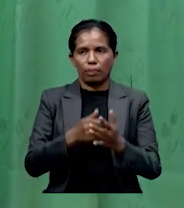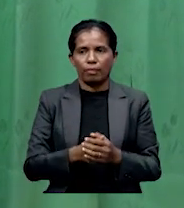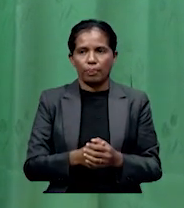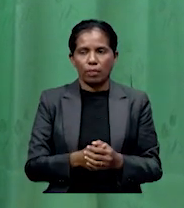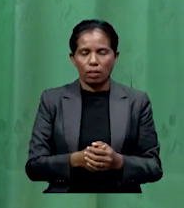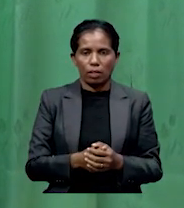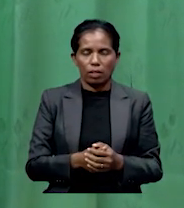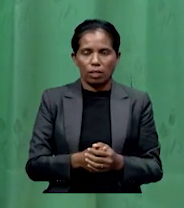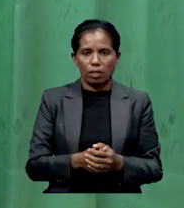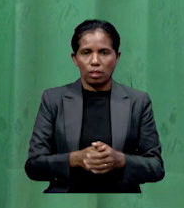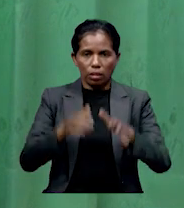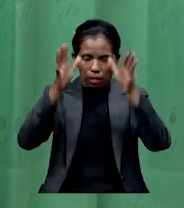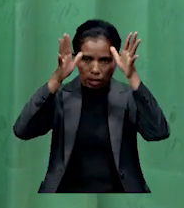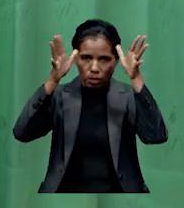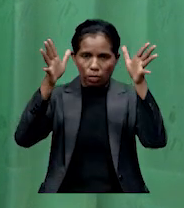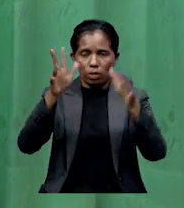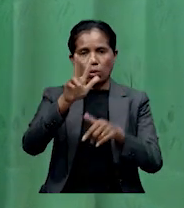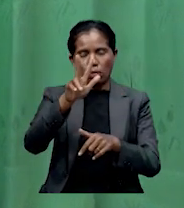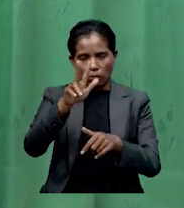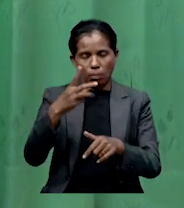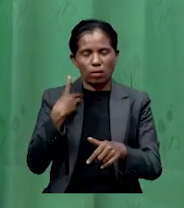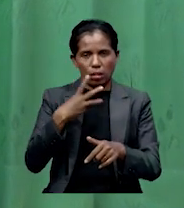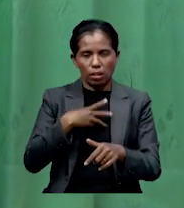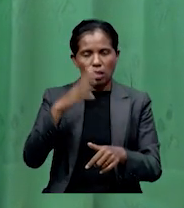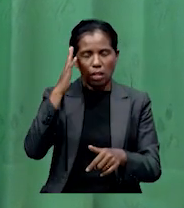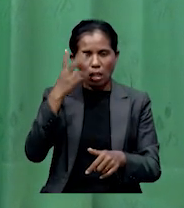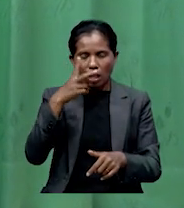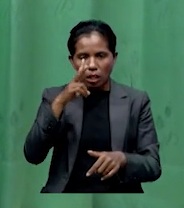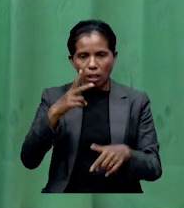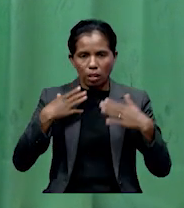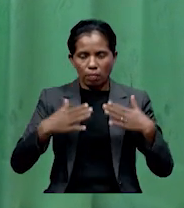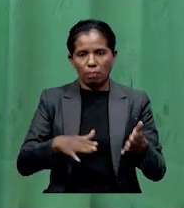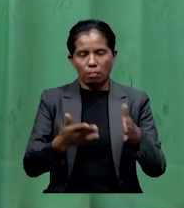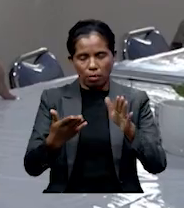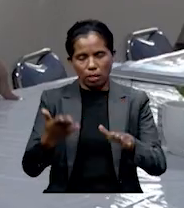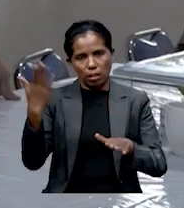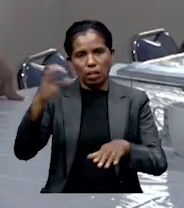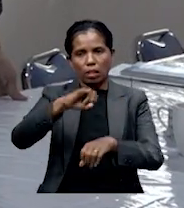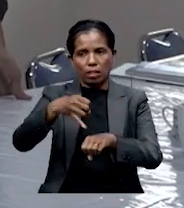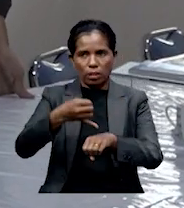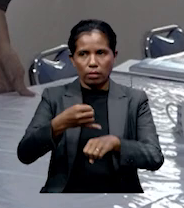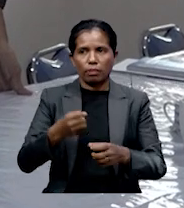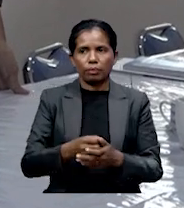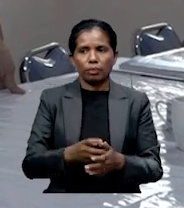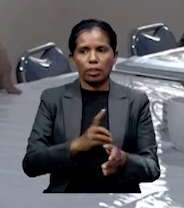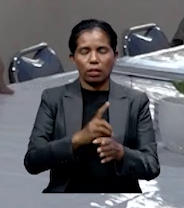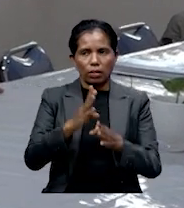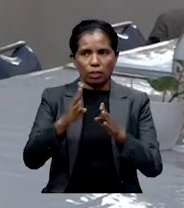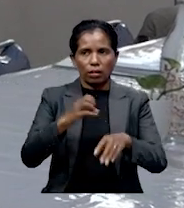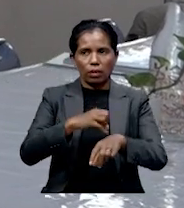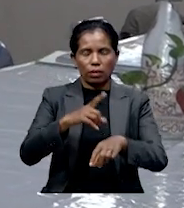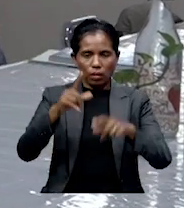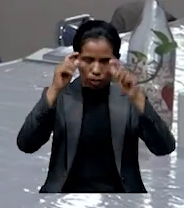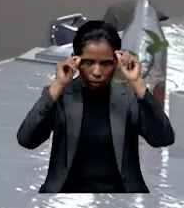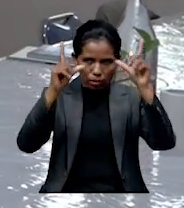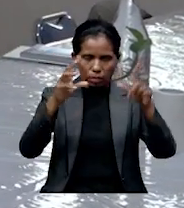rusa tulu nebe maka identifika nini isin mateng iha Jaco. Director Conservation International Timor